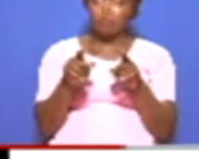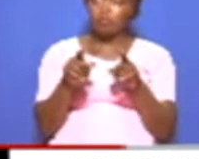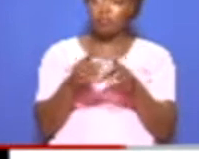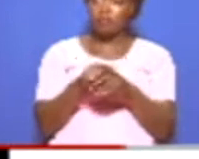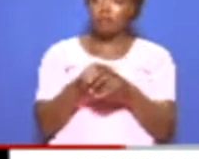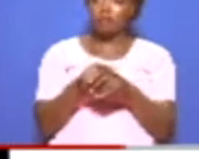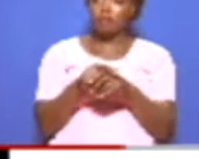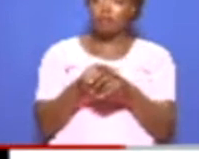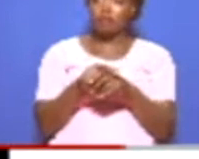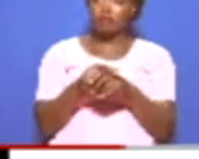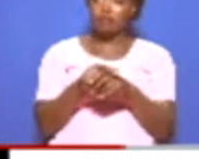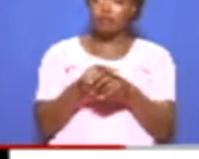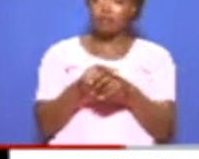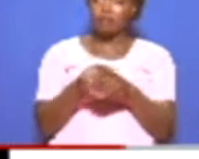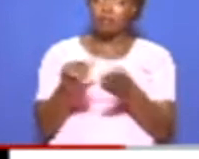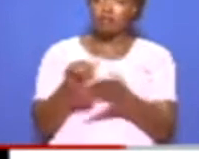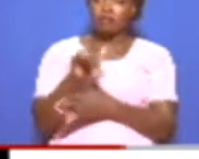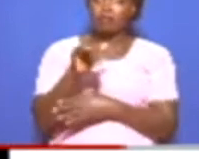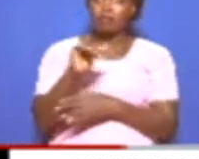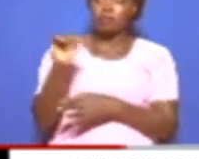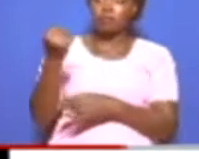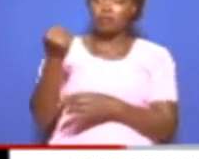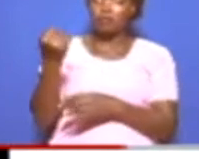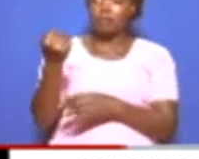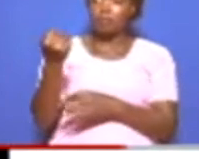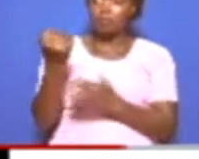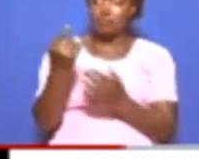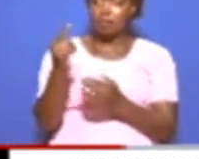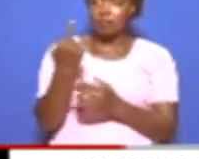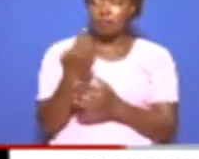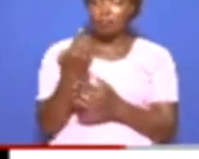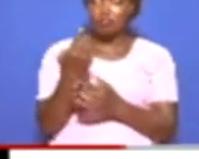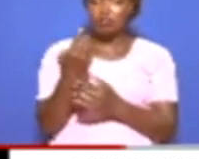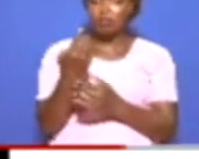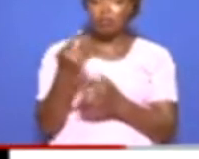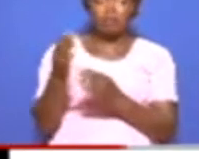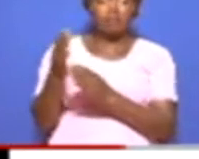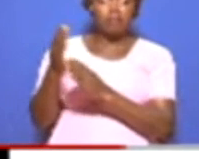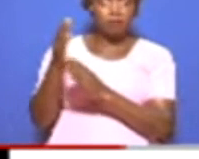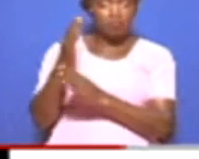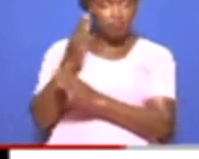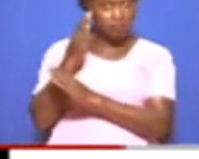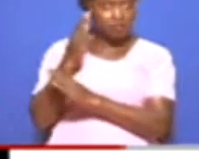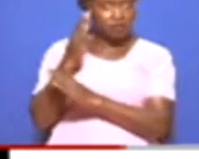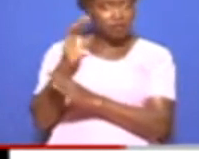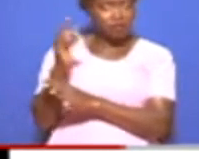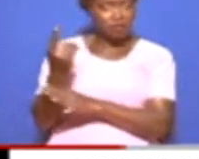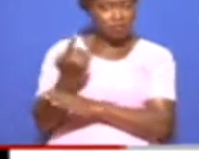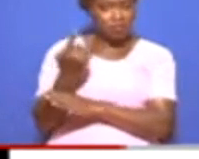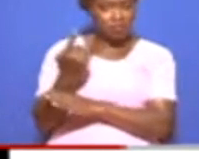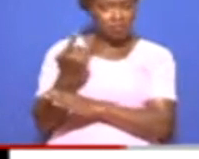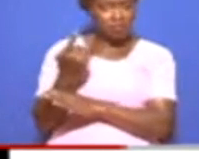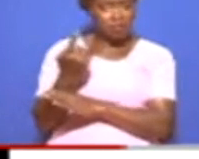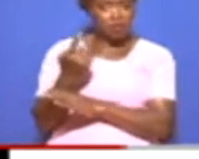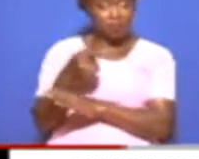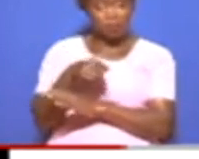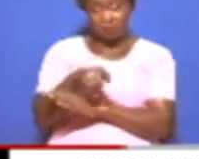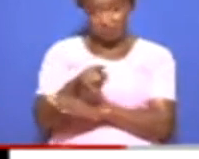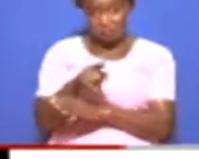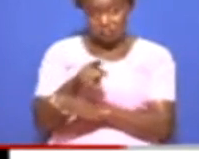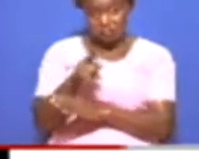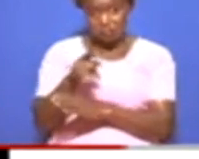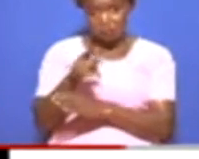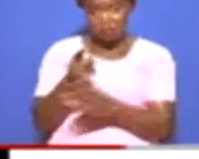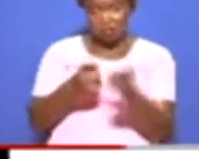kutumia ndege, safety first, usalama, usalama wa chombo chenyewe, usalama wa rubani